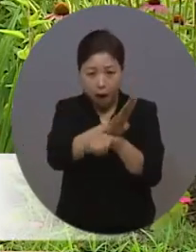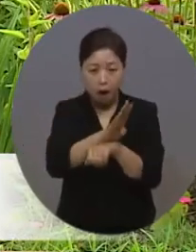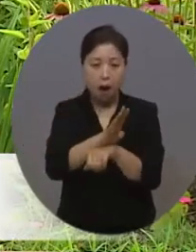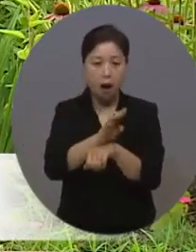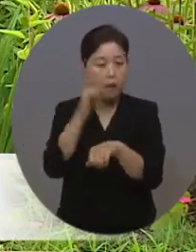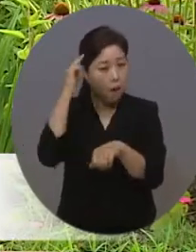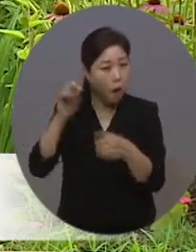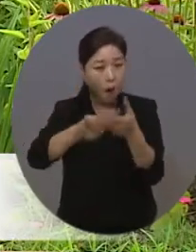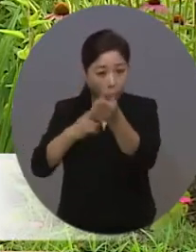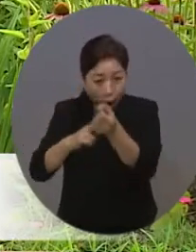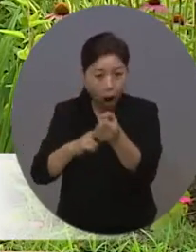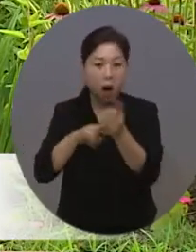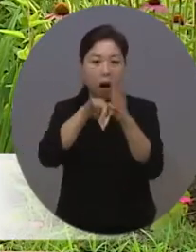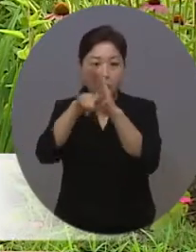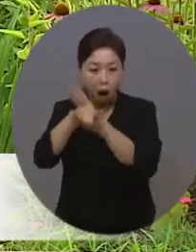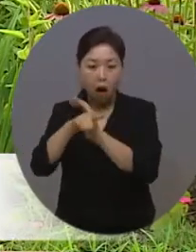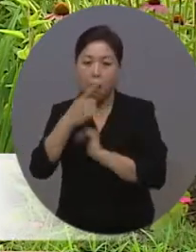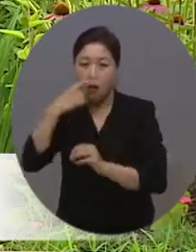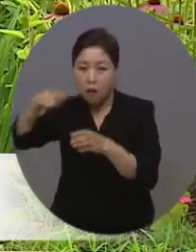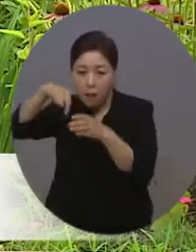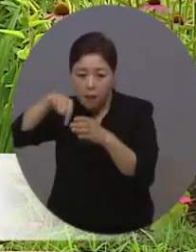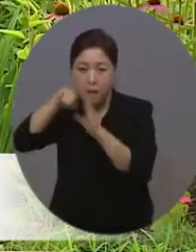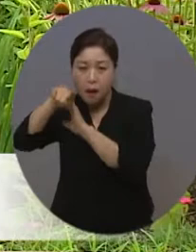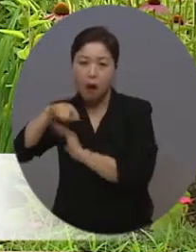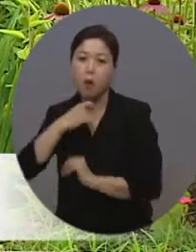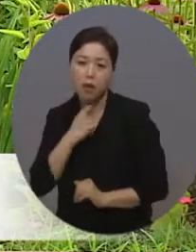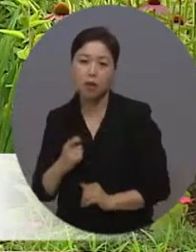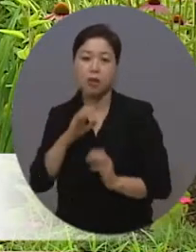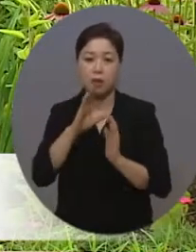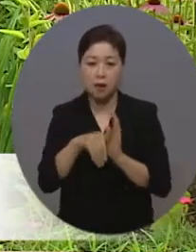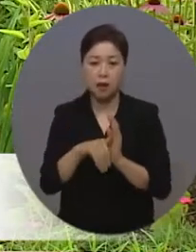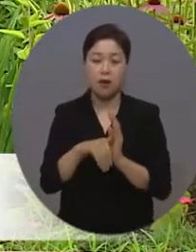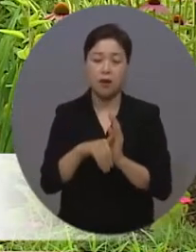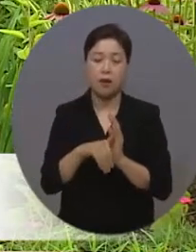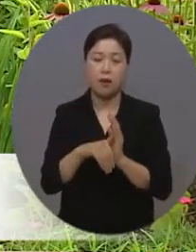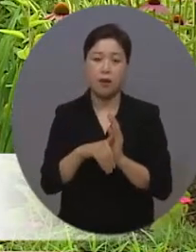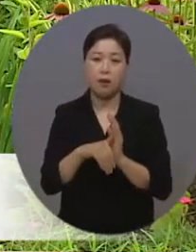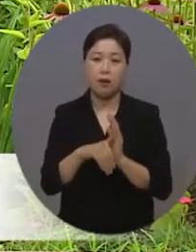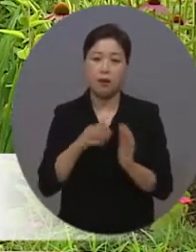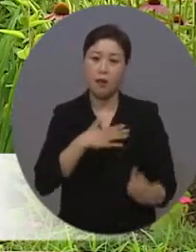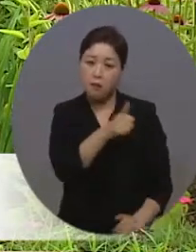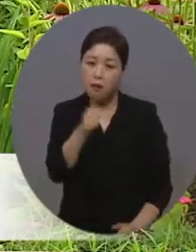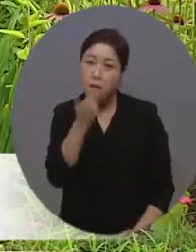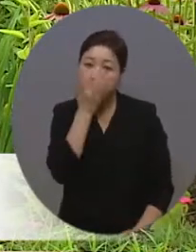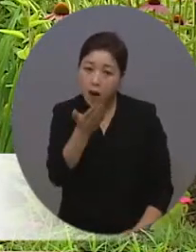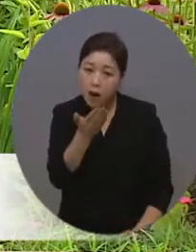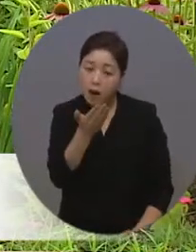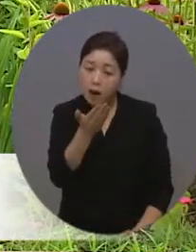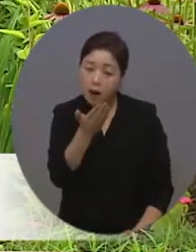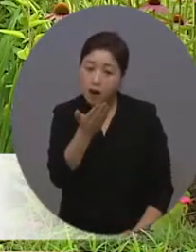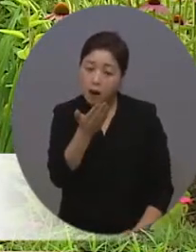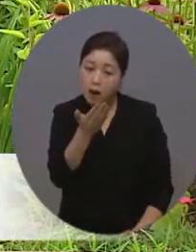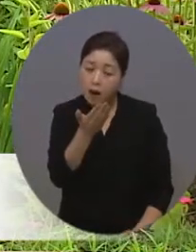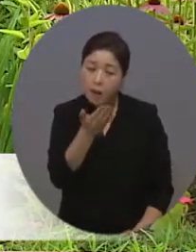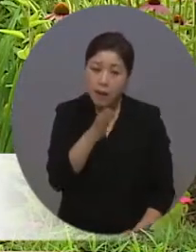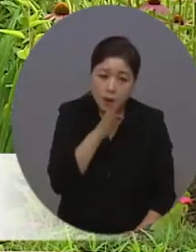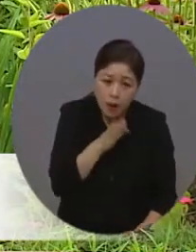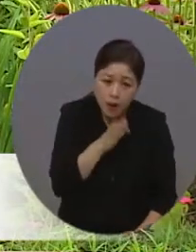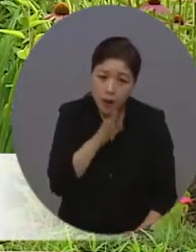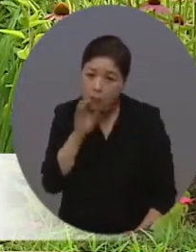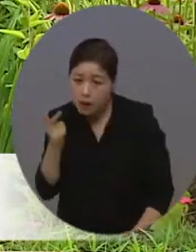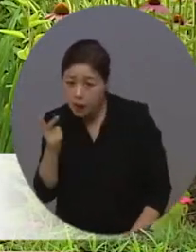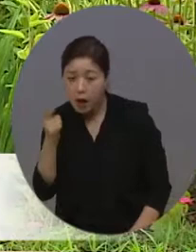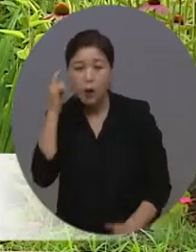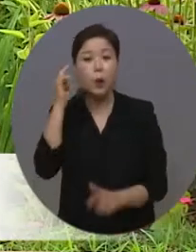갈 때마다 커피를 마시러 나가고 싶다라고 할 때마다 갈 수 있는 곳인가? 내가 갈 수 있는 곳이 있을까?